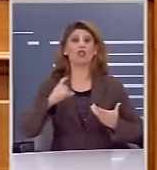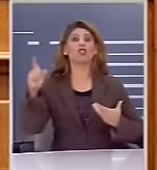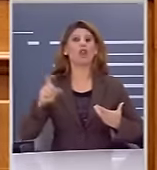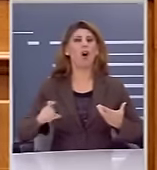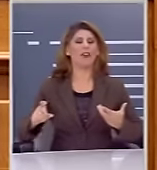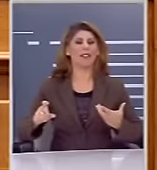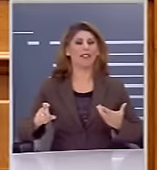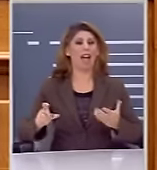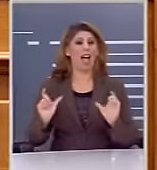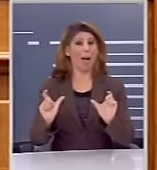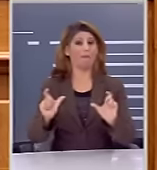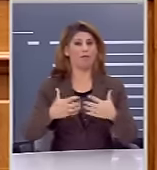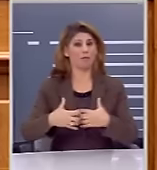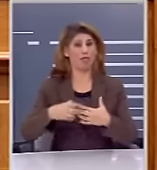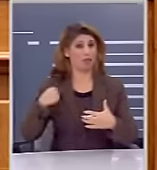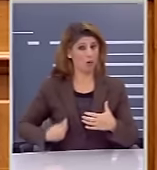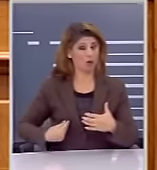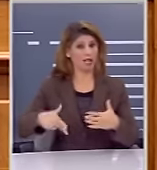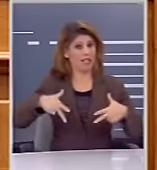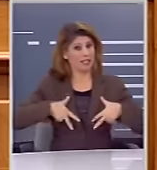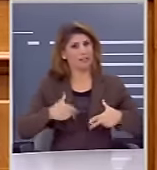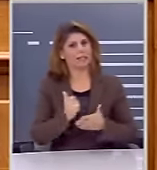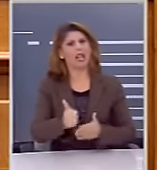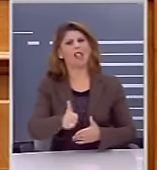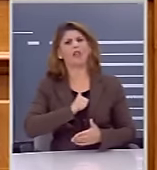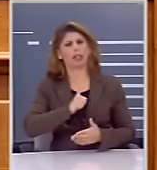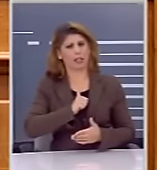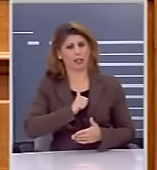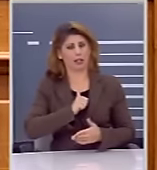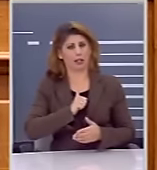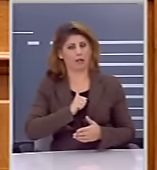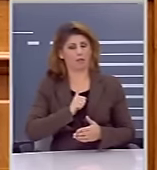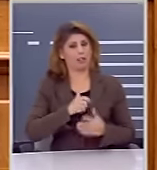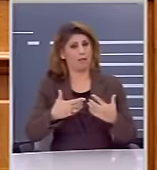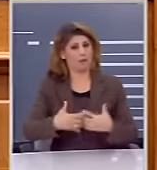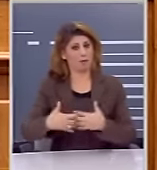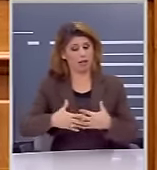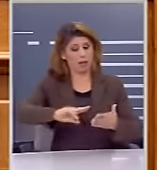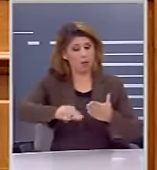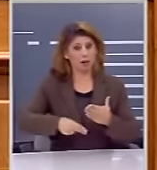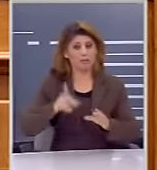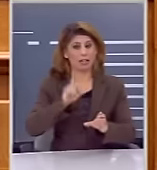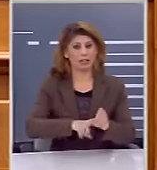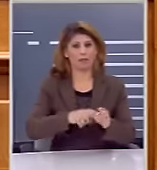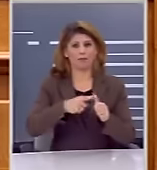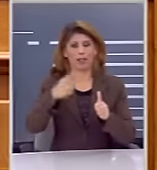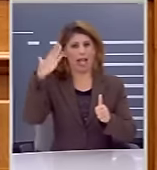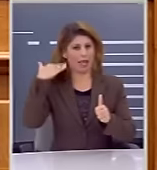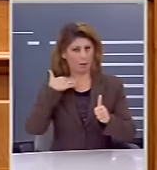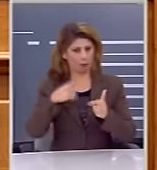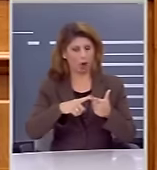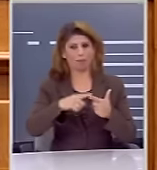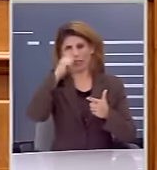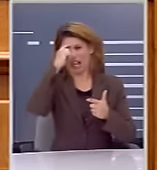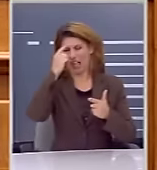στη δημόσια, στην κρατική, αλλά και στην ιδιωτική. Υπογράψαν εταιρείες με την Αίγυπτο, με την